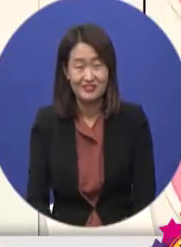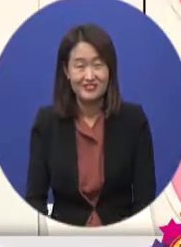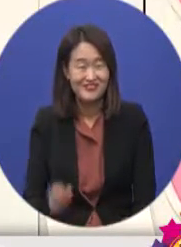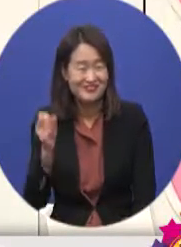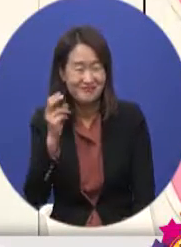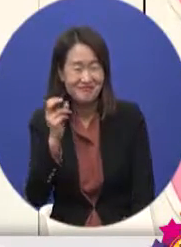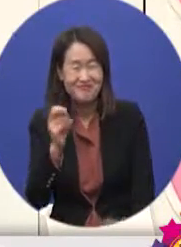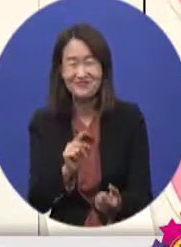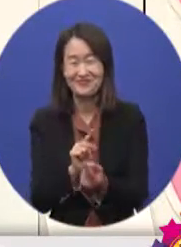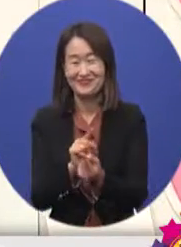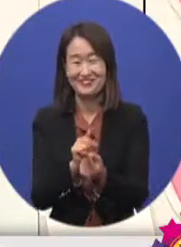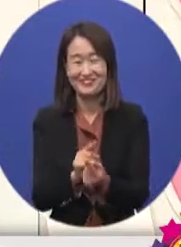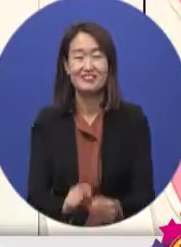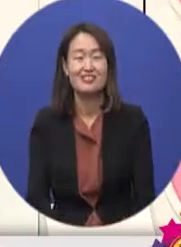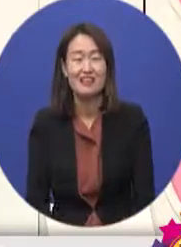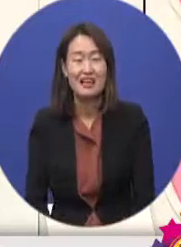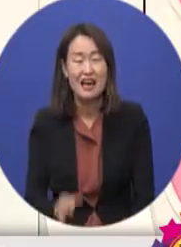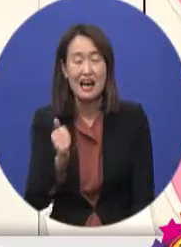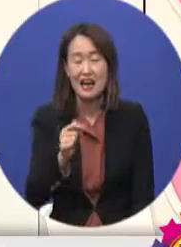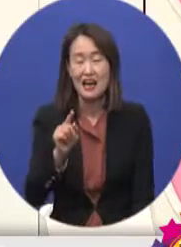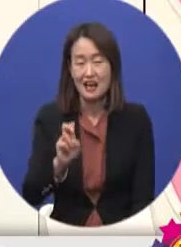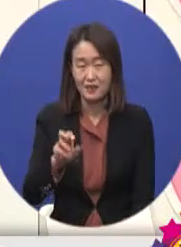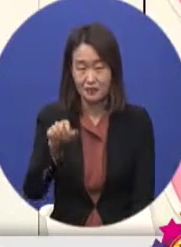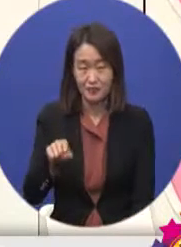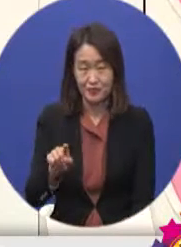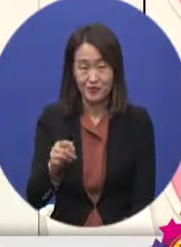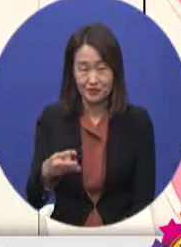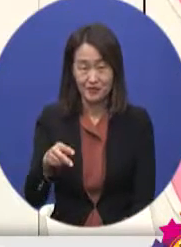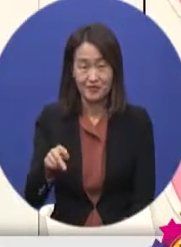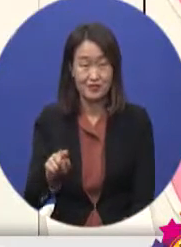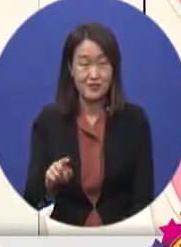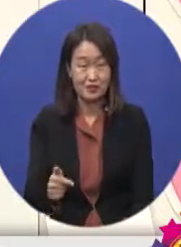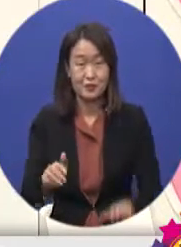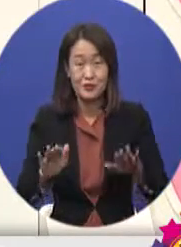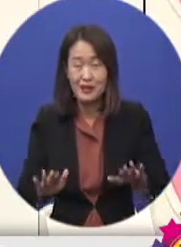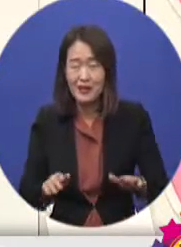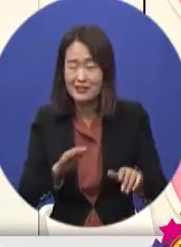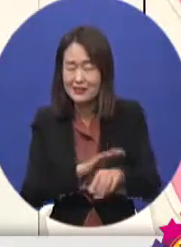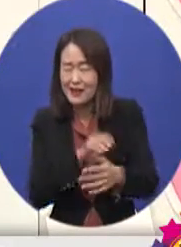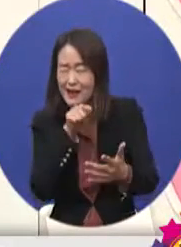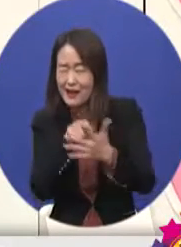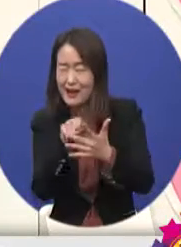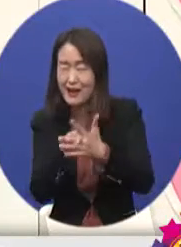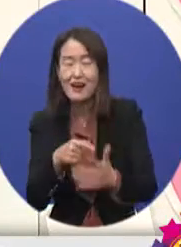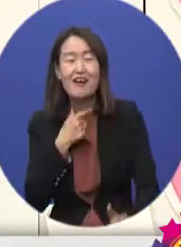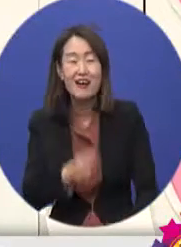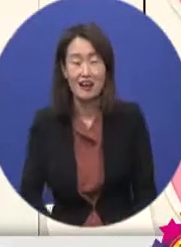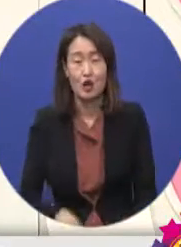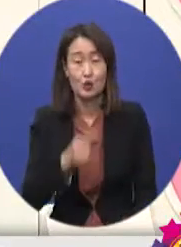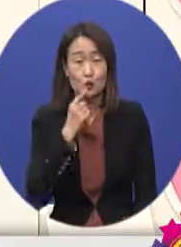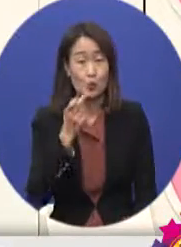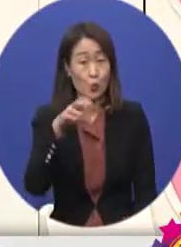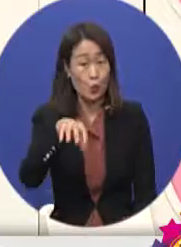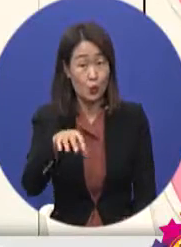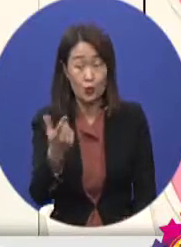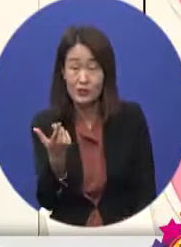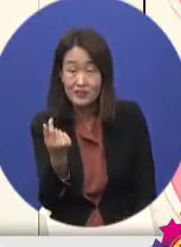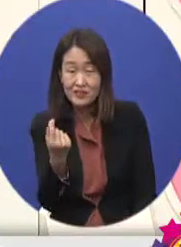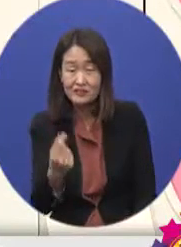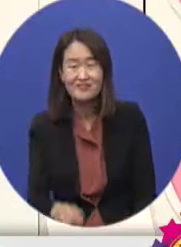되네요. 어서 오세요. 한월선. 네. 이번엔 제대로 맞춰볼까요? 네. 속초. 속초에서